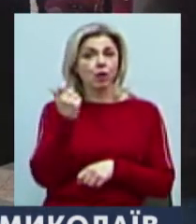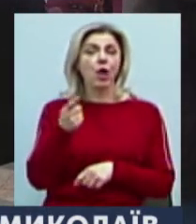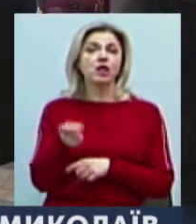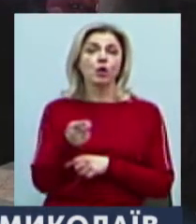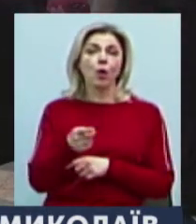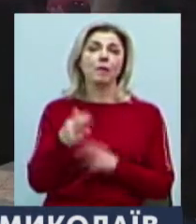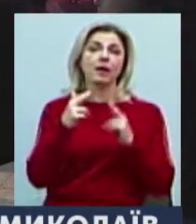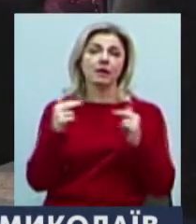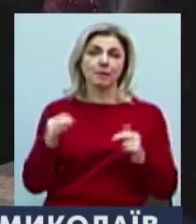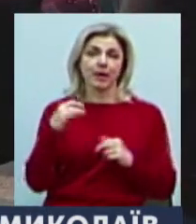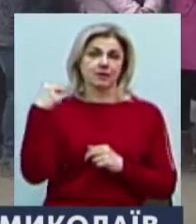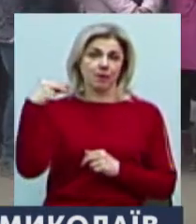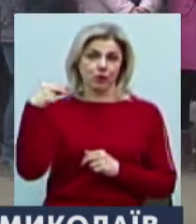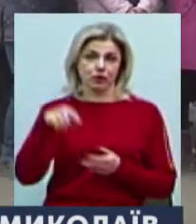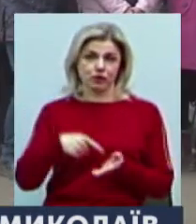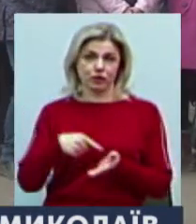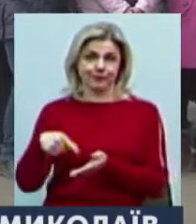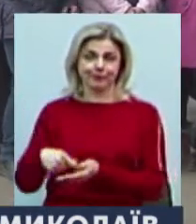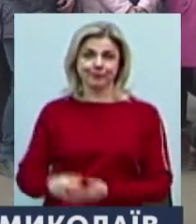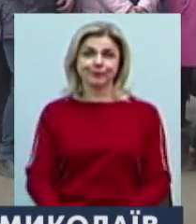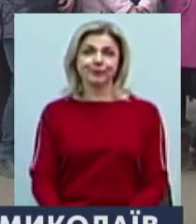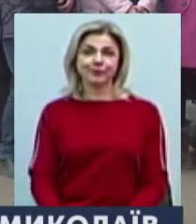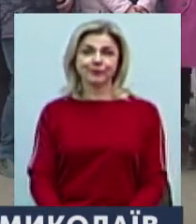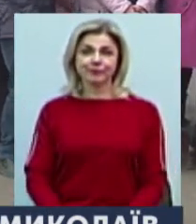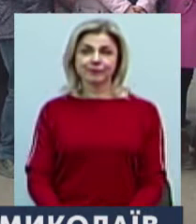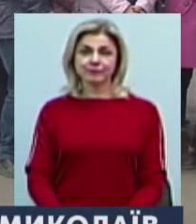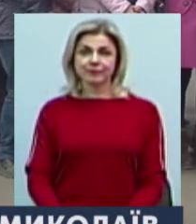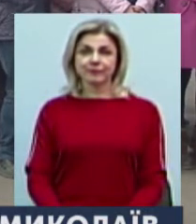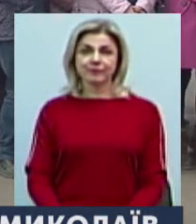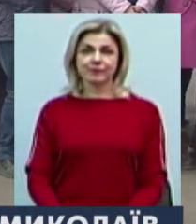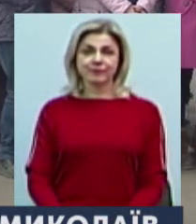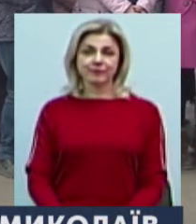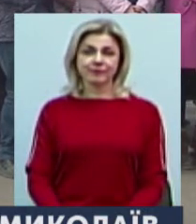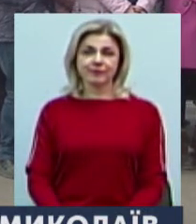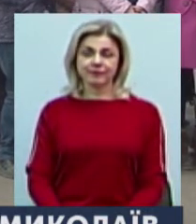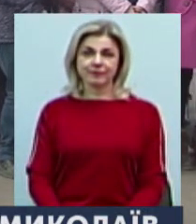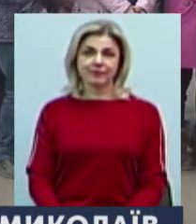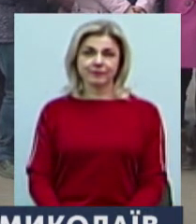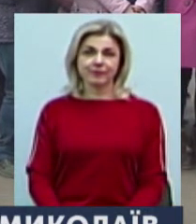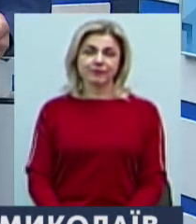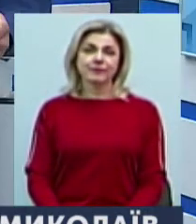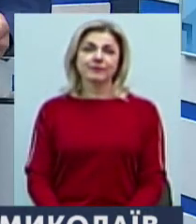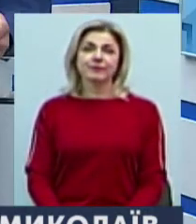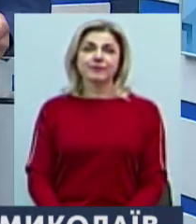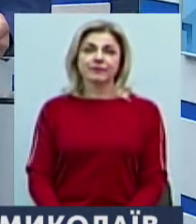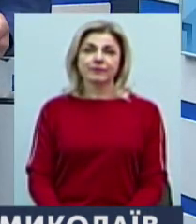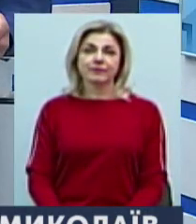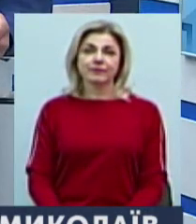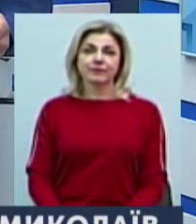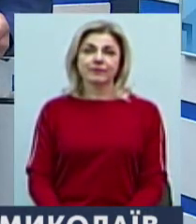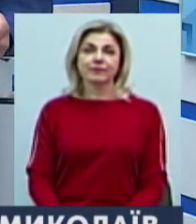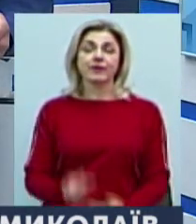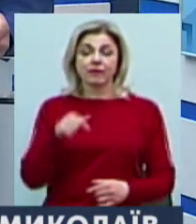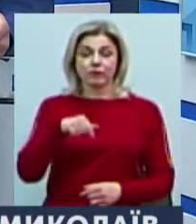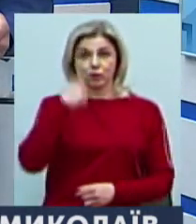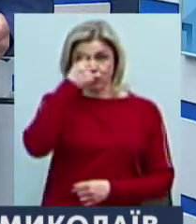Тернополі, Дніпрі та Запоріжжі. Олександр Гордієнко, Ігор Чорний, телевізійні новини Миколаївщини. Цього